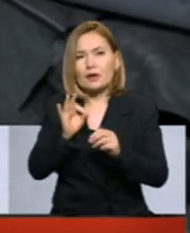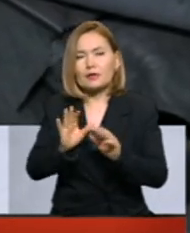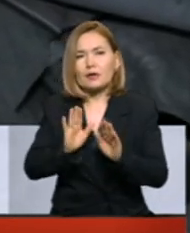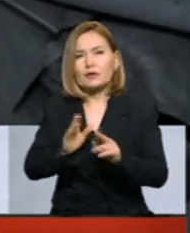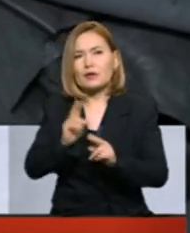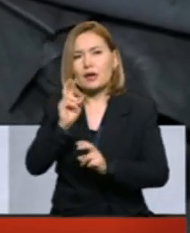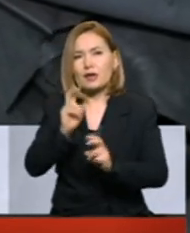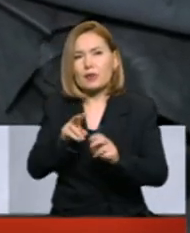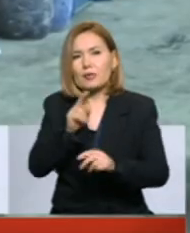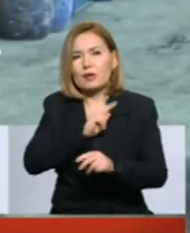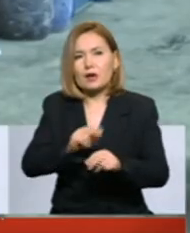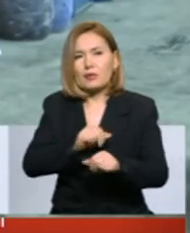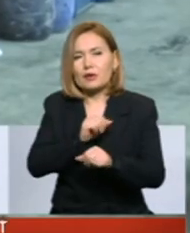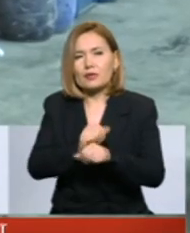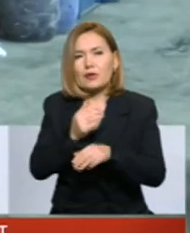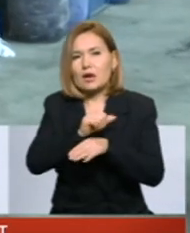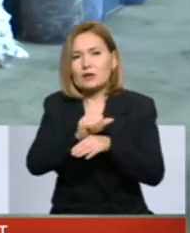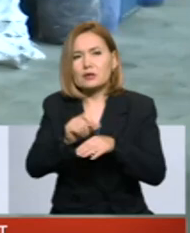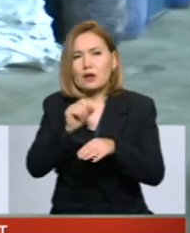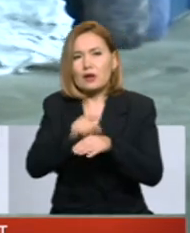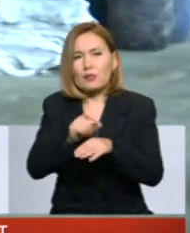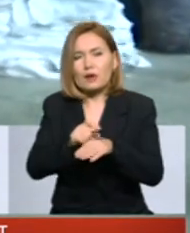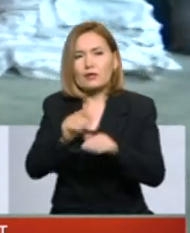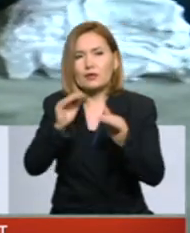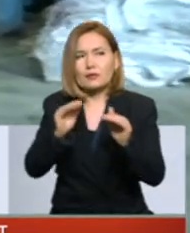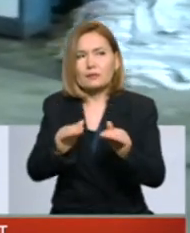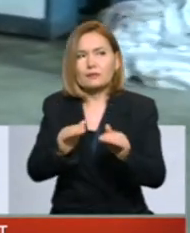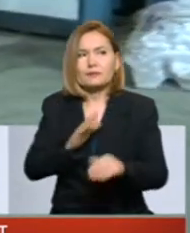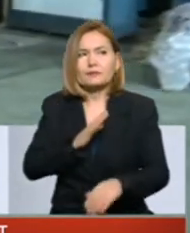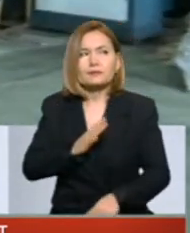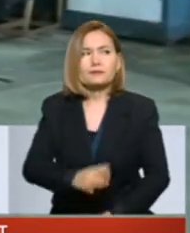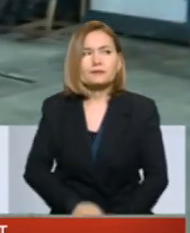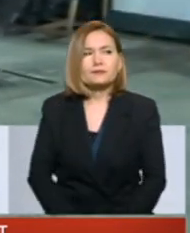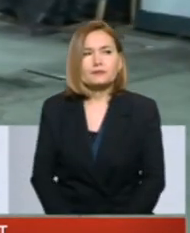ғана. Зауыт жұмысының тоқтауына сыртқы сұраныстың төмендеуі себеп.